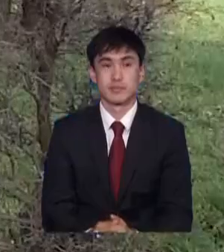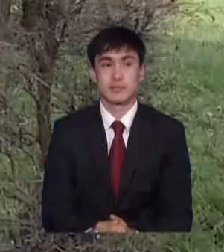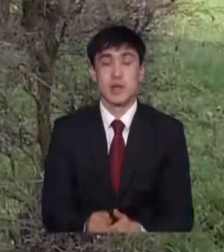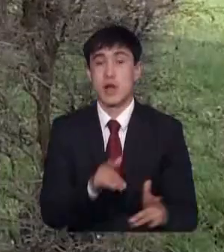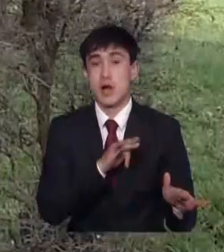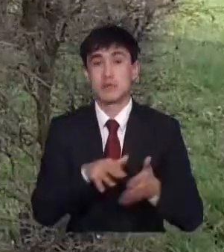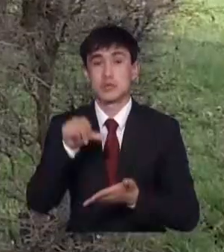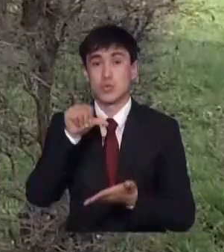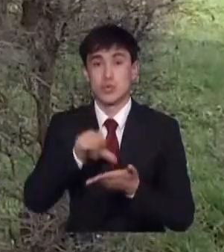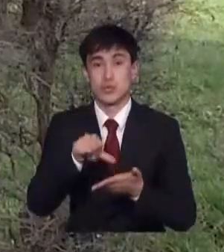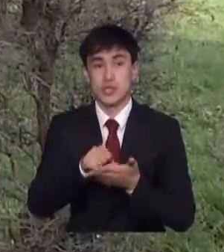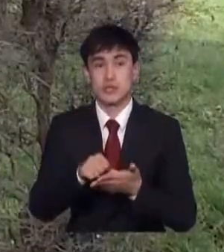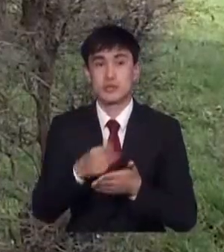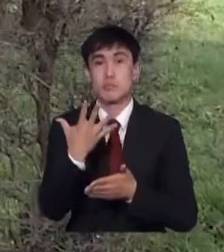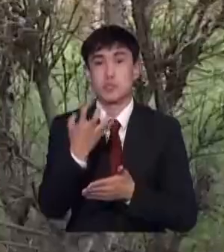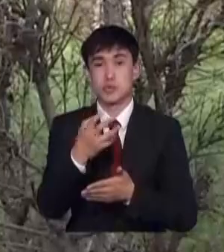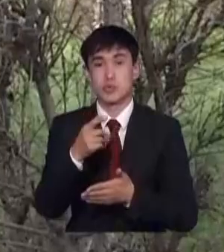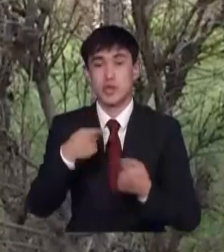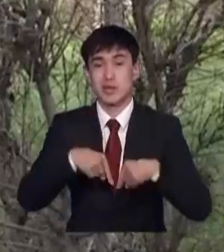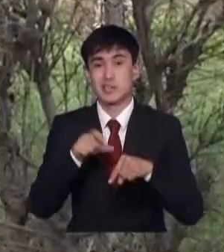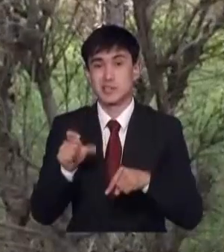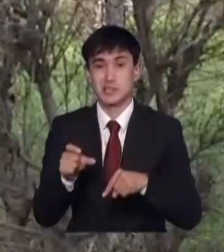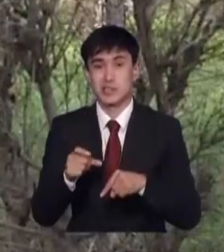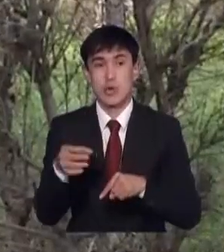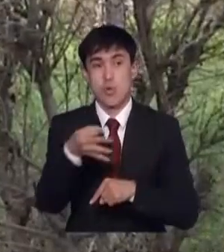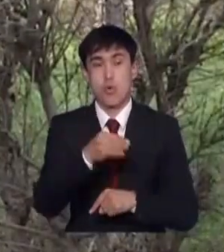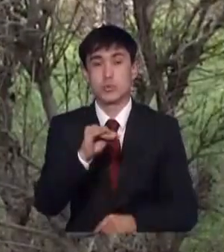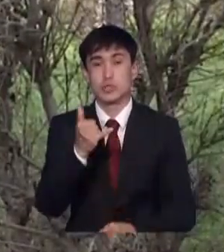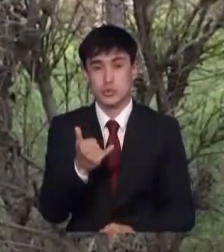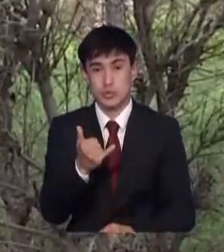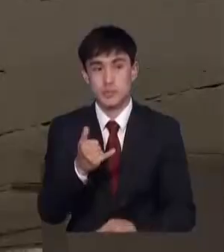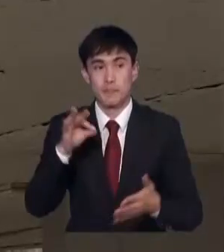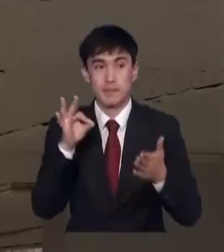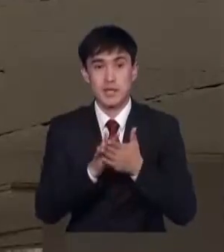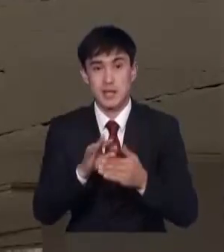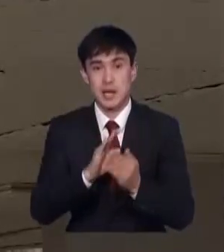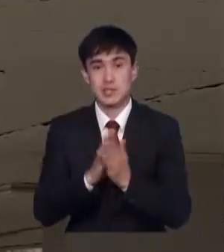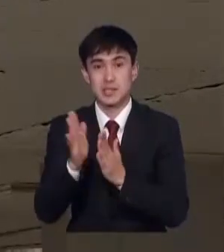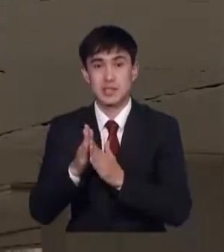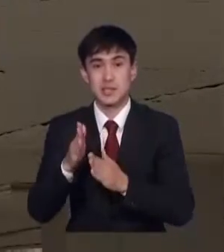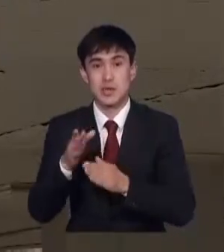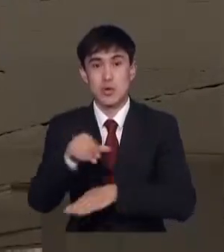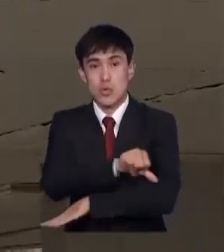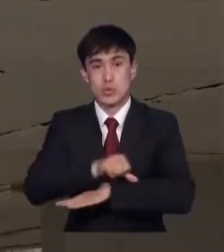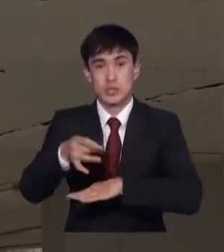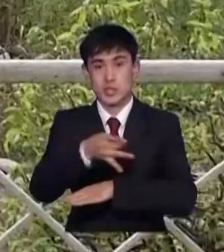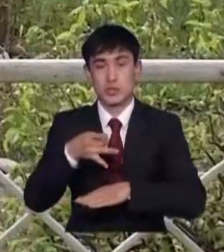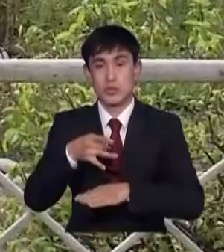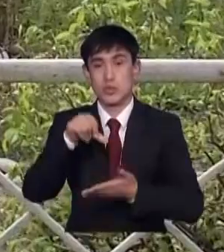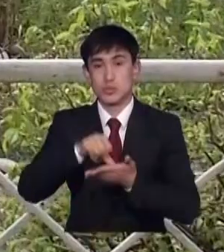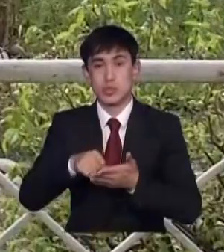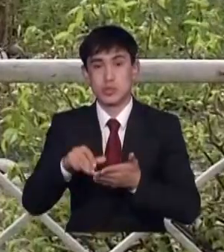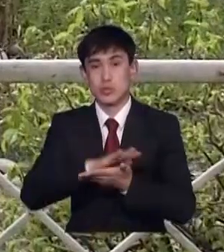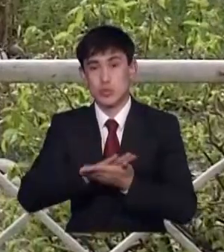акции приняли участие около 500 организаций тсу в целях озеленения улиц региона участники